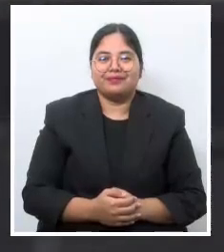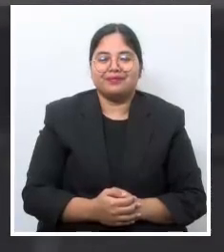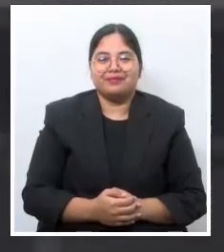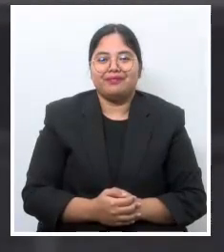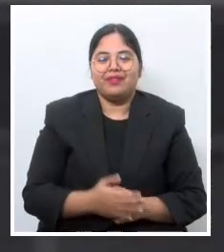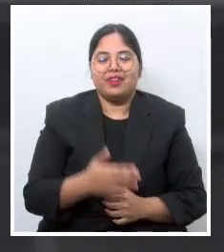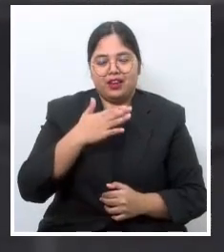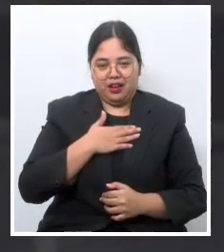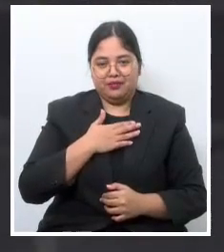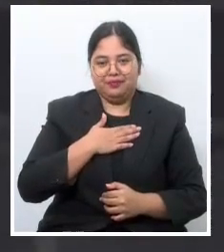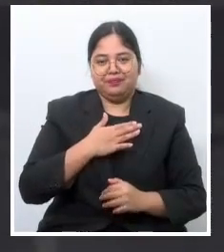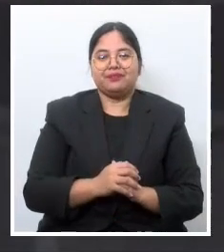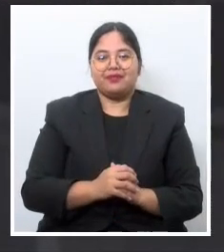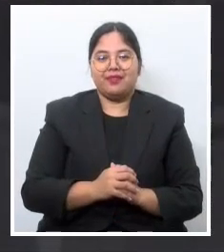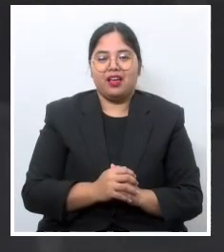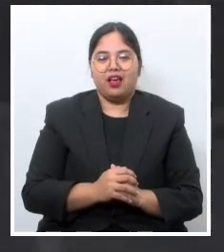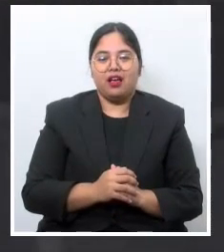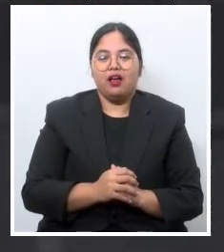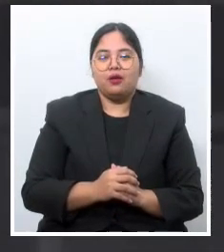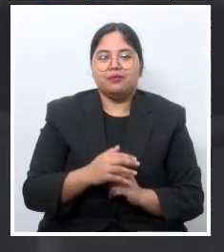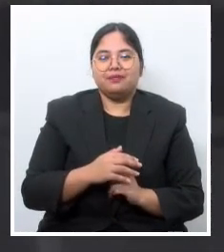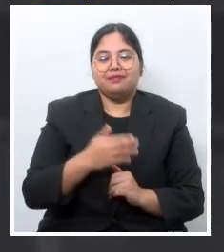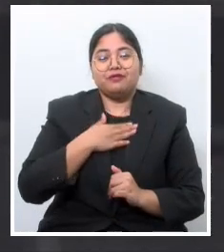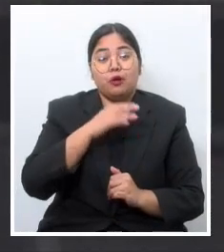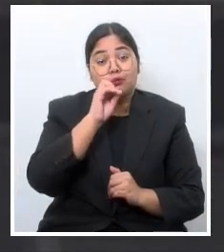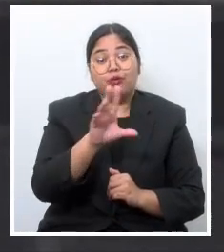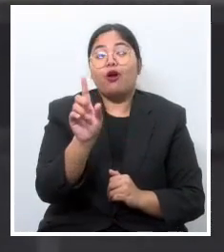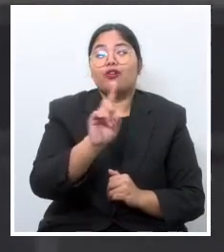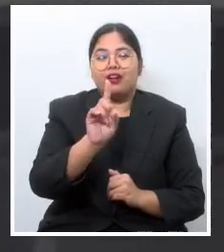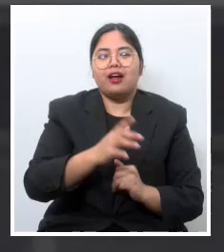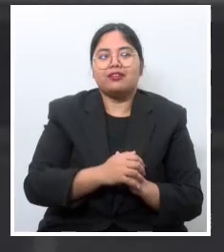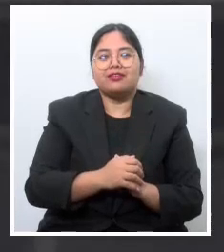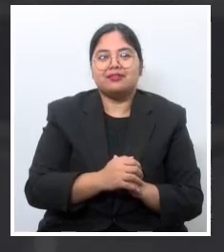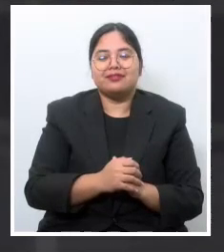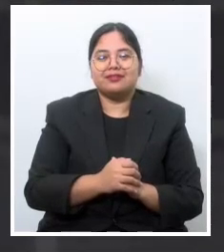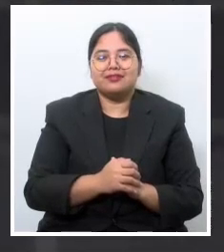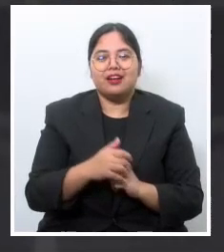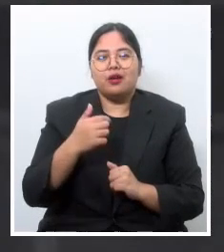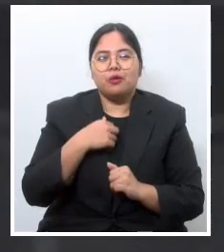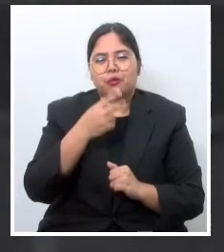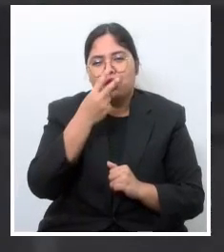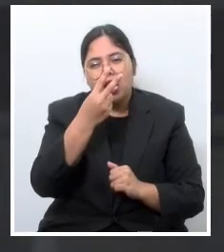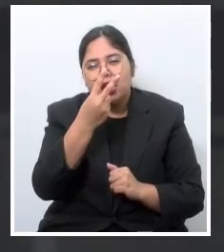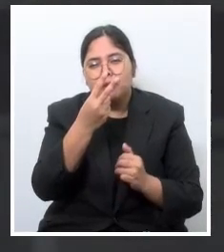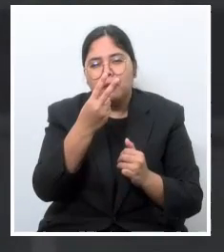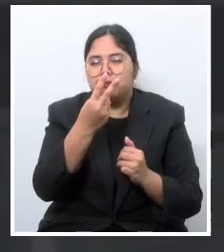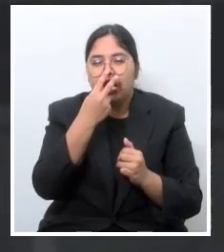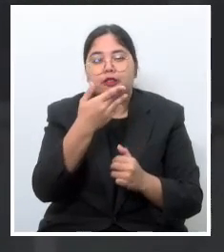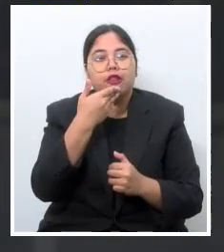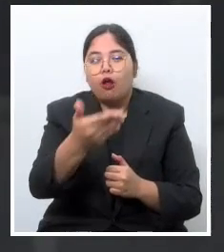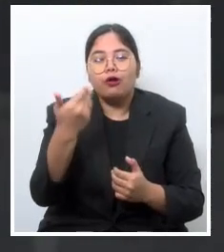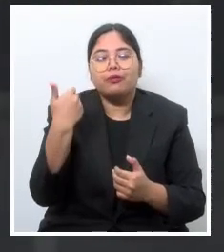ครับก็ก่อนอื่นต้องบอกว่าสิ่งที่สิ่งที่เราเห็นไม่เปลี่ยนแปลงเลยก็คือ